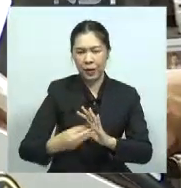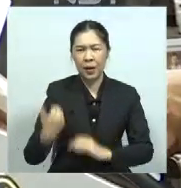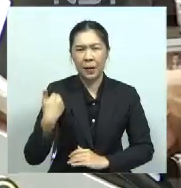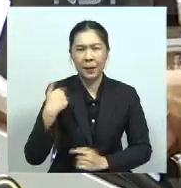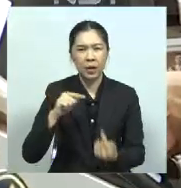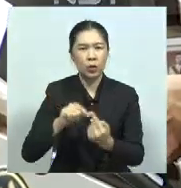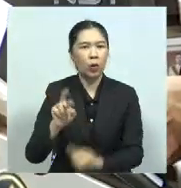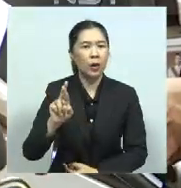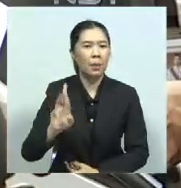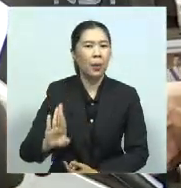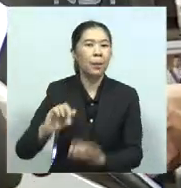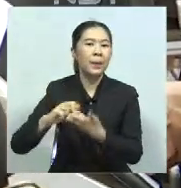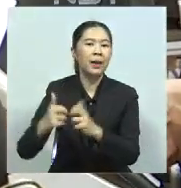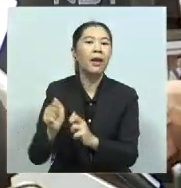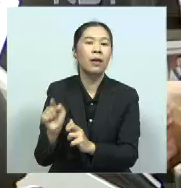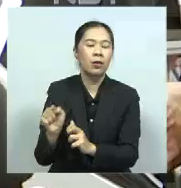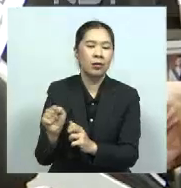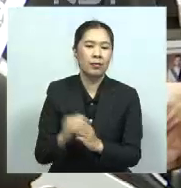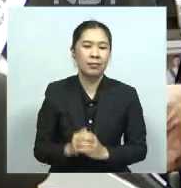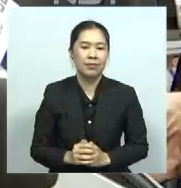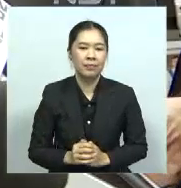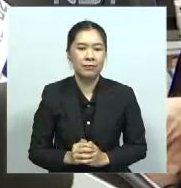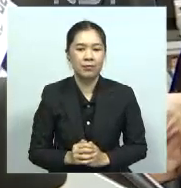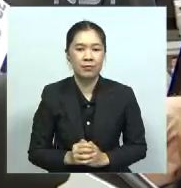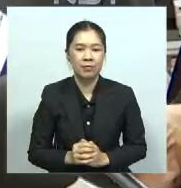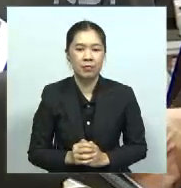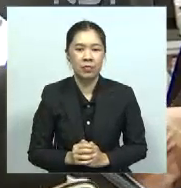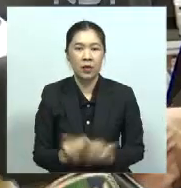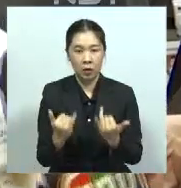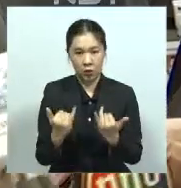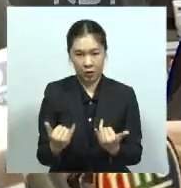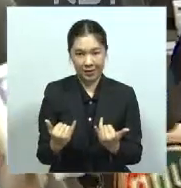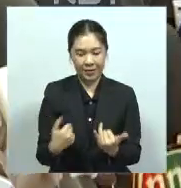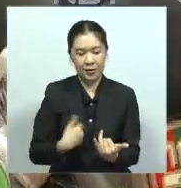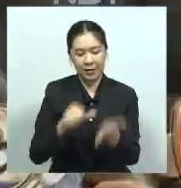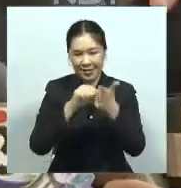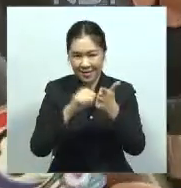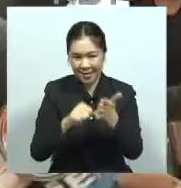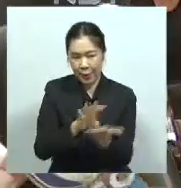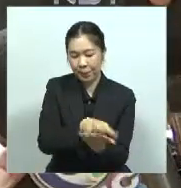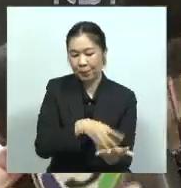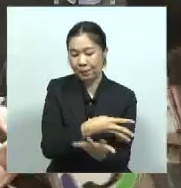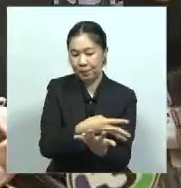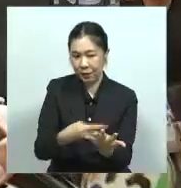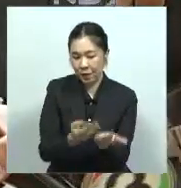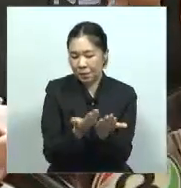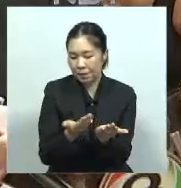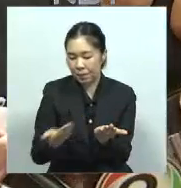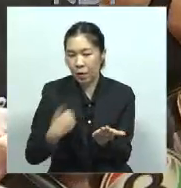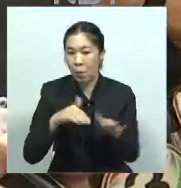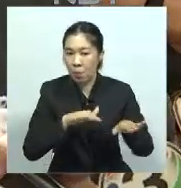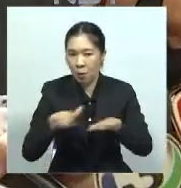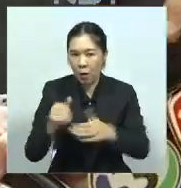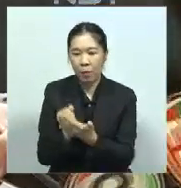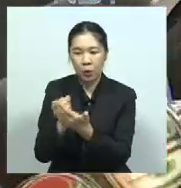วอะไรสักอย่างนะครับซึ่งในครั้งนี้ก็ได้มีเตรียมมาตรการแก้ไขโดยให้ทางการไฟฟ้าได้ไปช่วยต